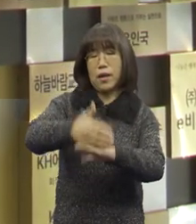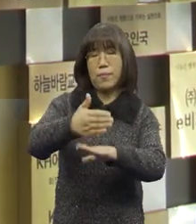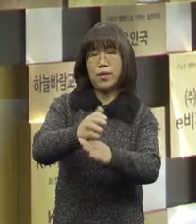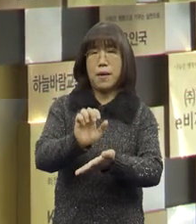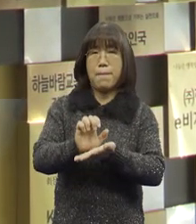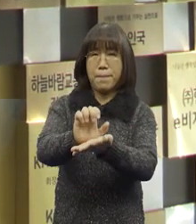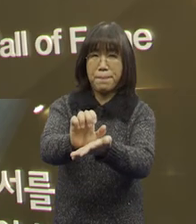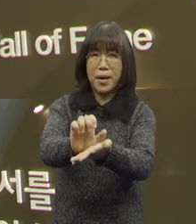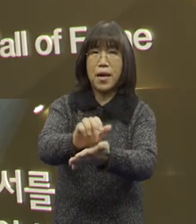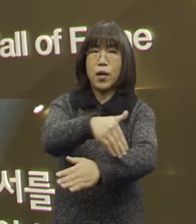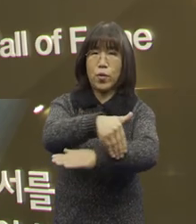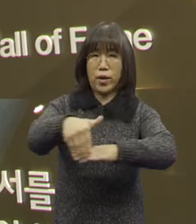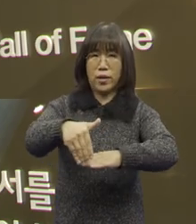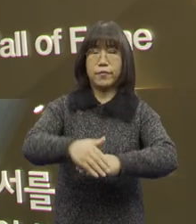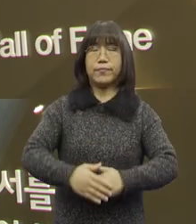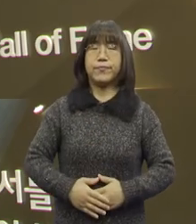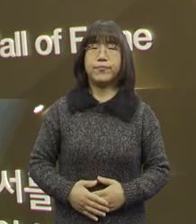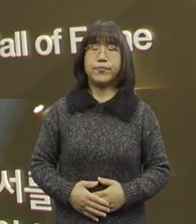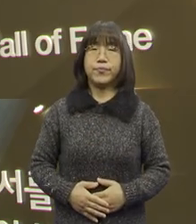수여할 예정입니다